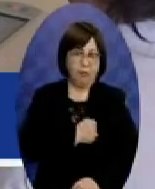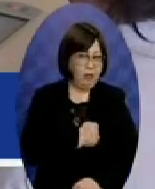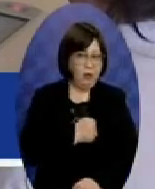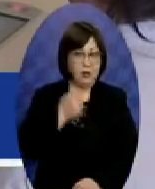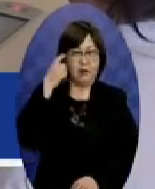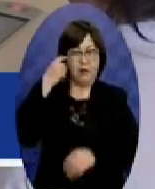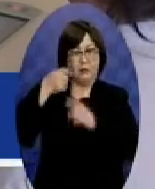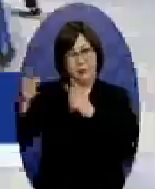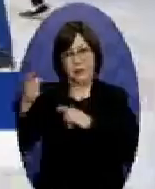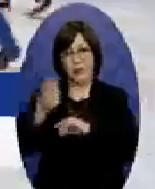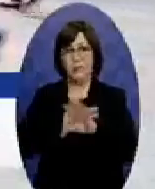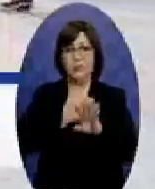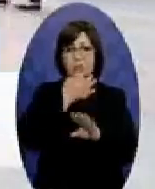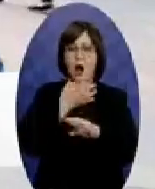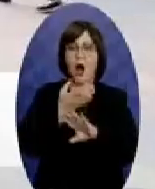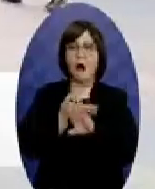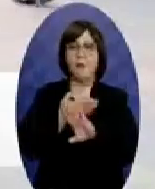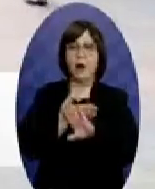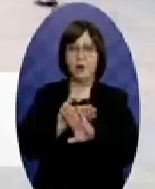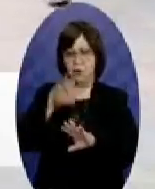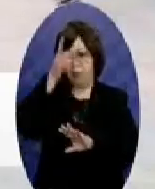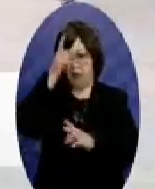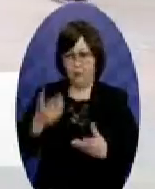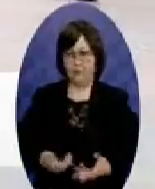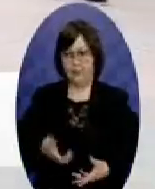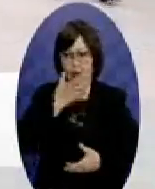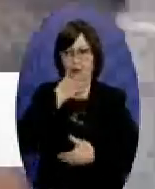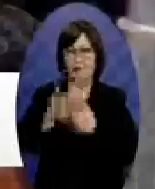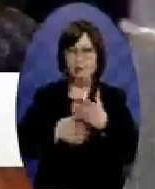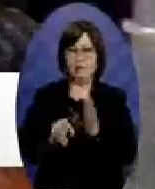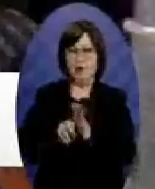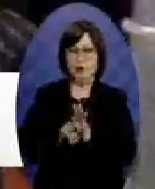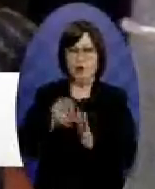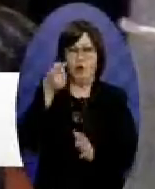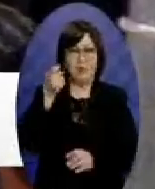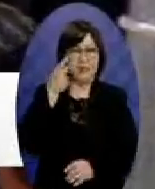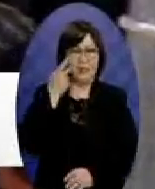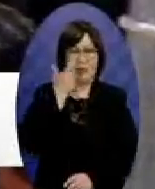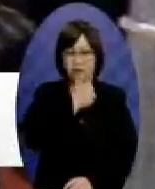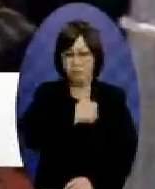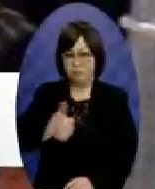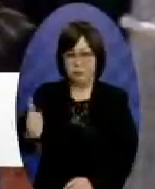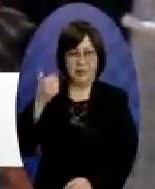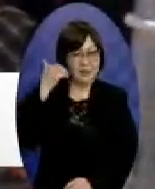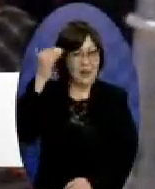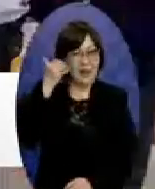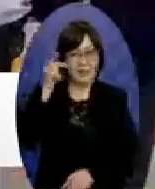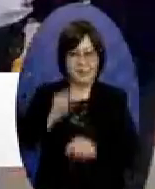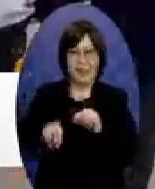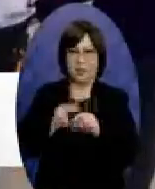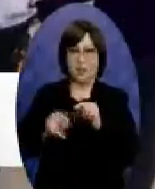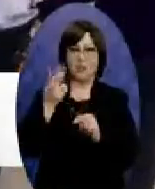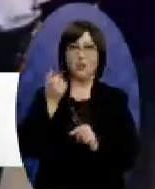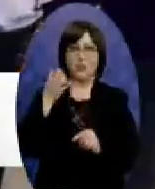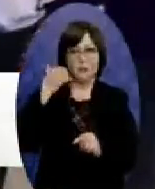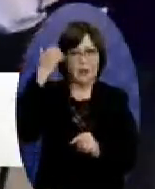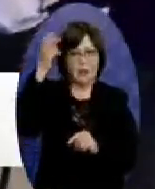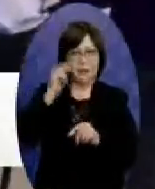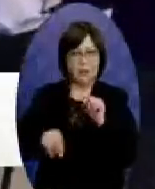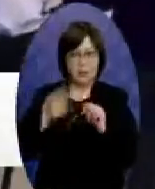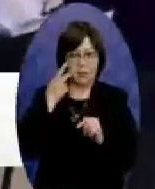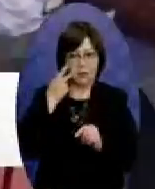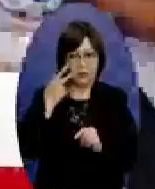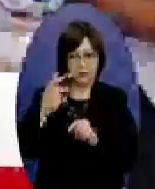чинээ сэргийлж чаднаа. Хаан банк сантаа одоо хамтарч ажилласан 18 оны цэсний даралт эксэлтийн эсрэг аян бол маш